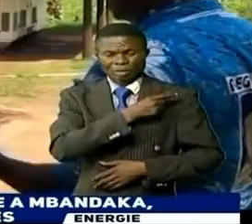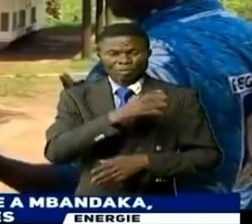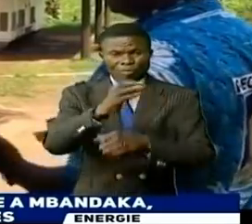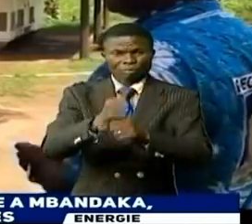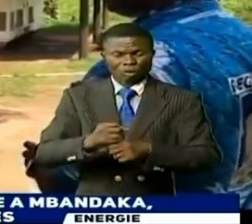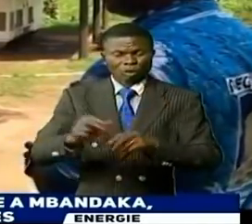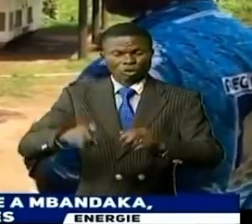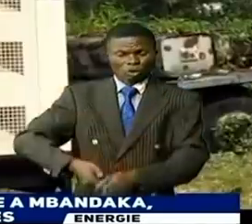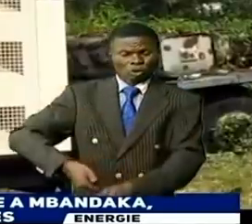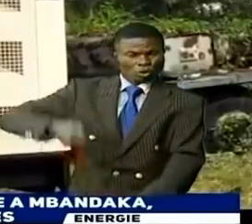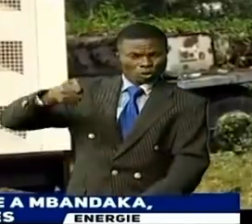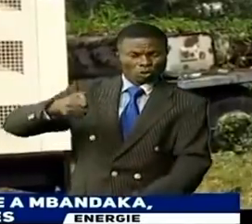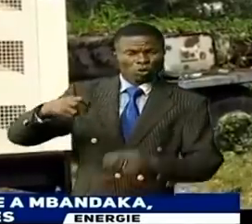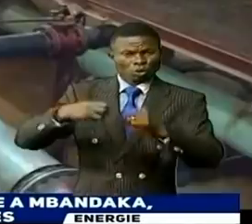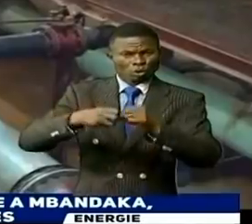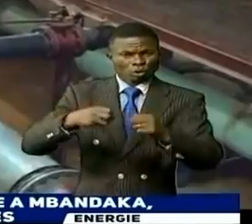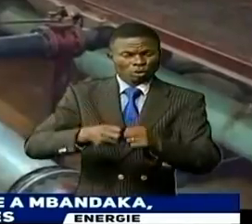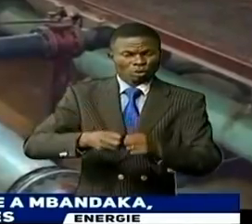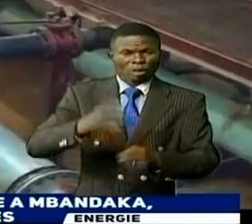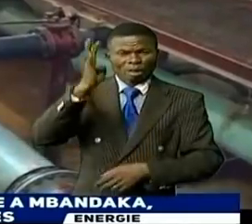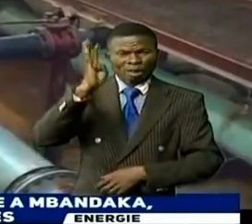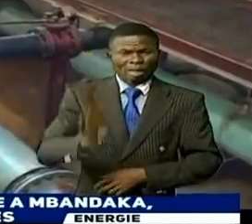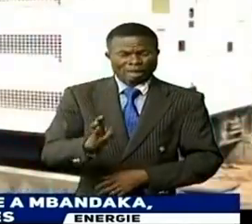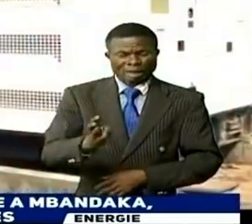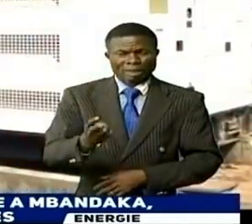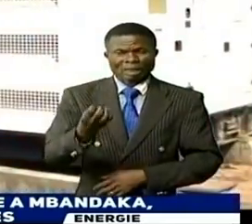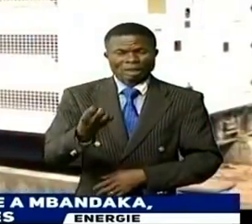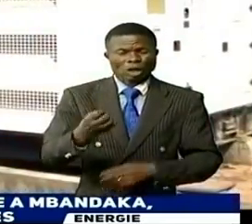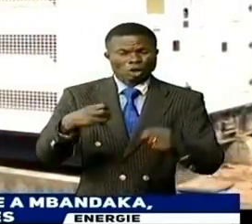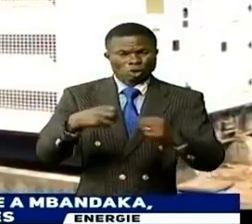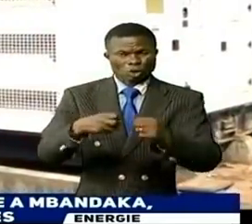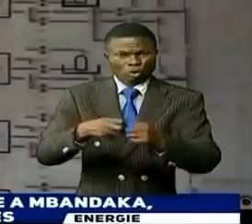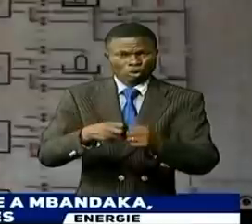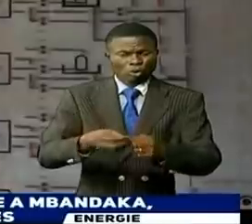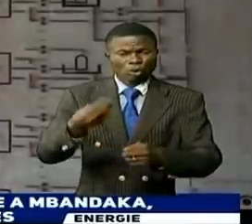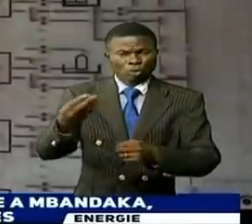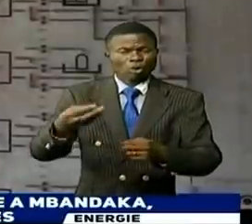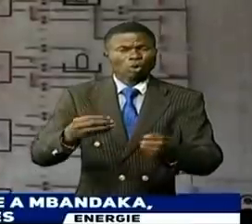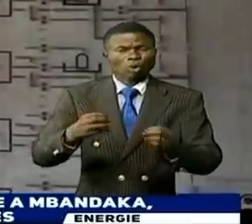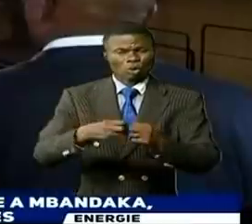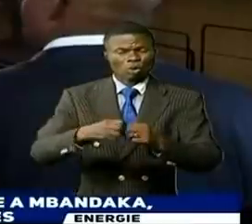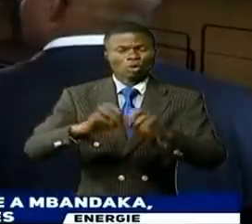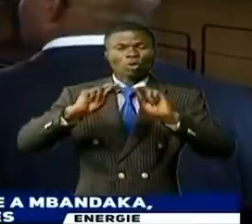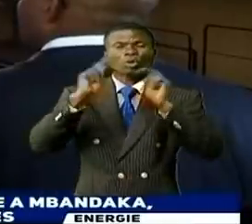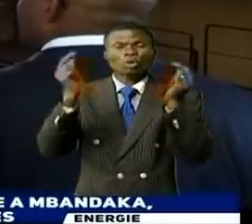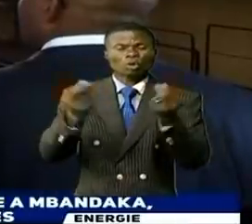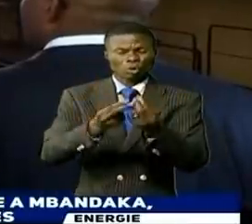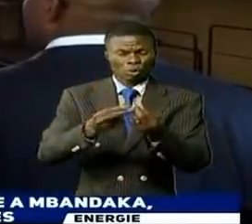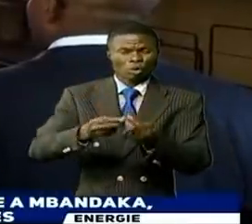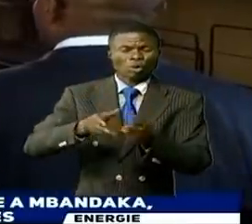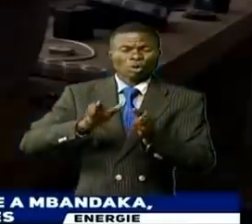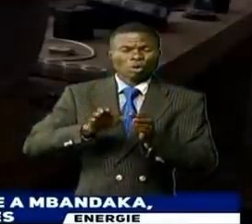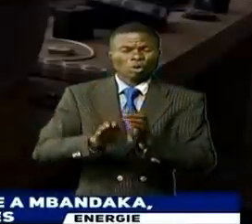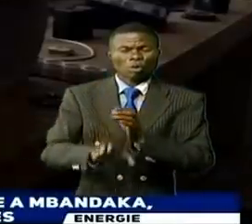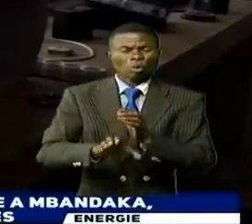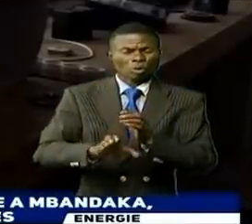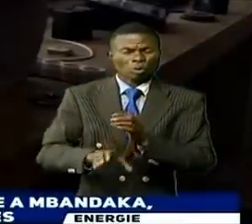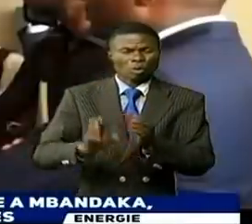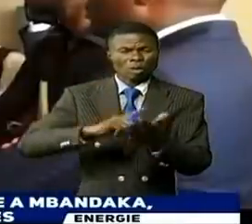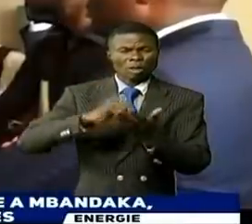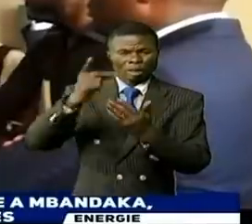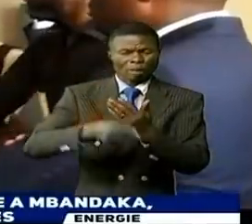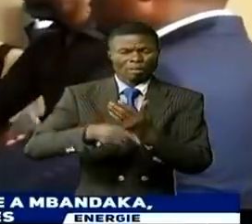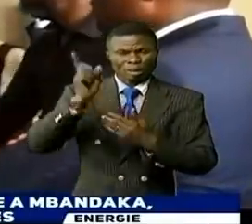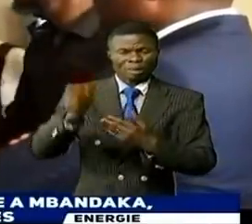groupe électrogène de 450 kVA pour fournir de l'énergie électrique dans cette usine de pompage, dans le cadre du programme 100